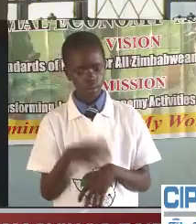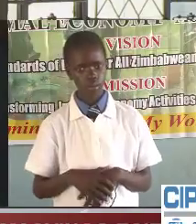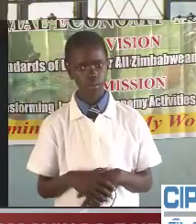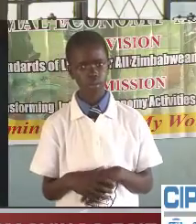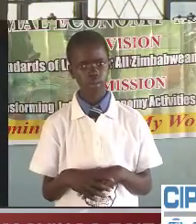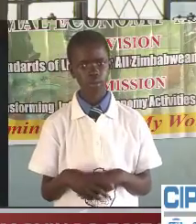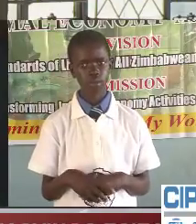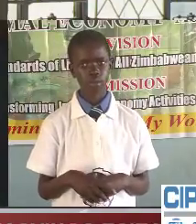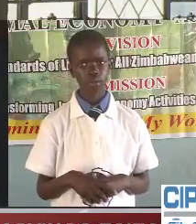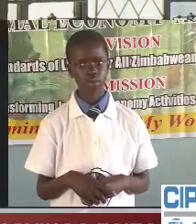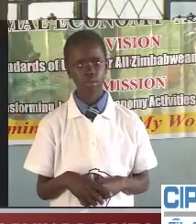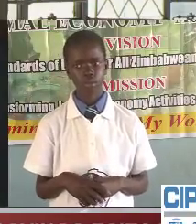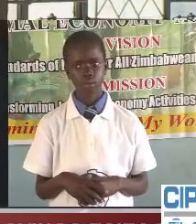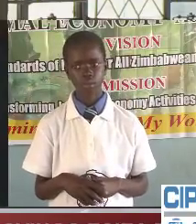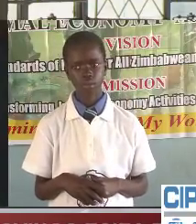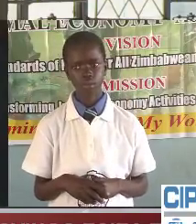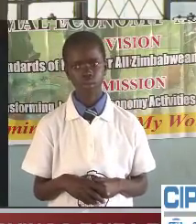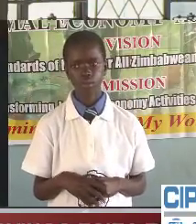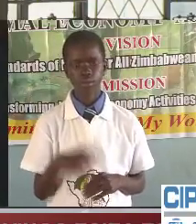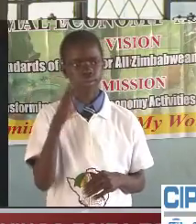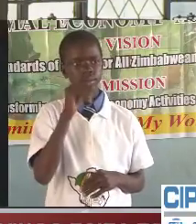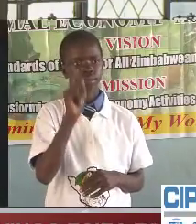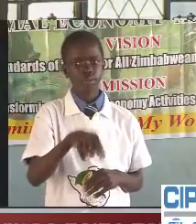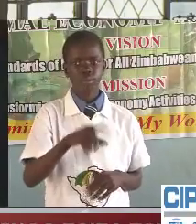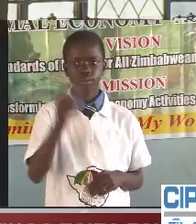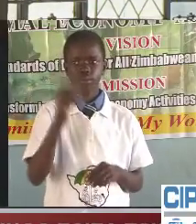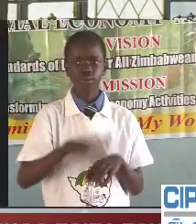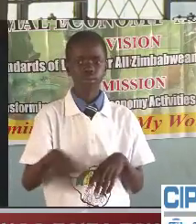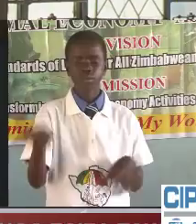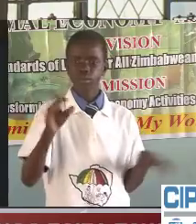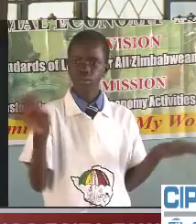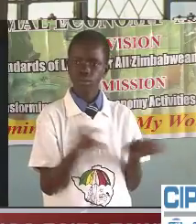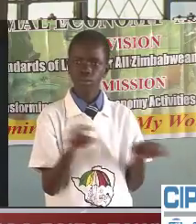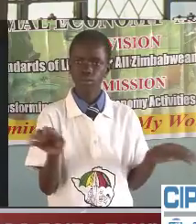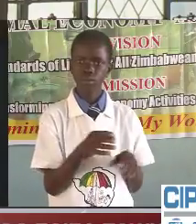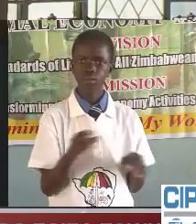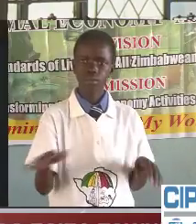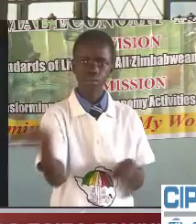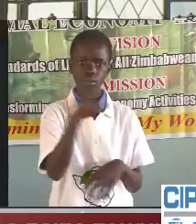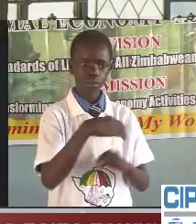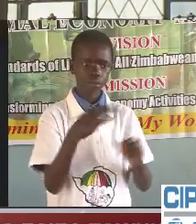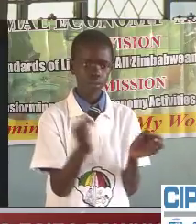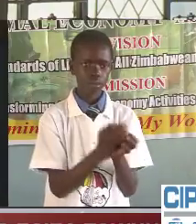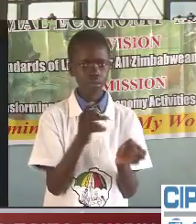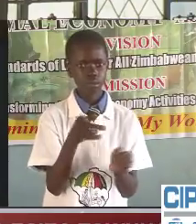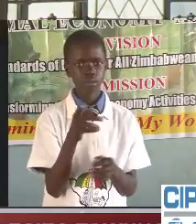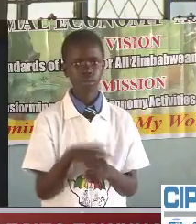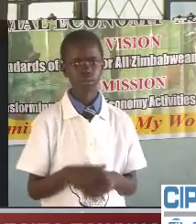hari relate nemabusiness edu.